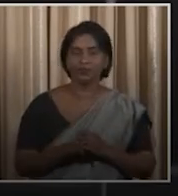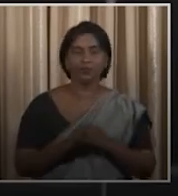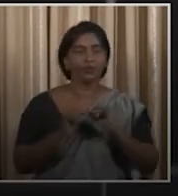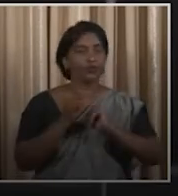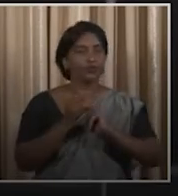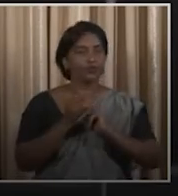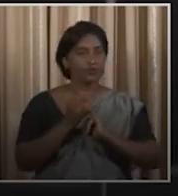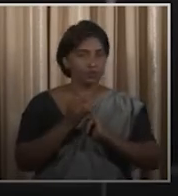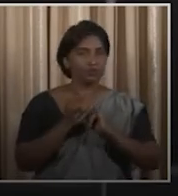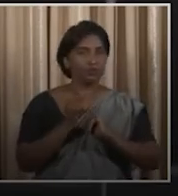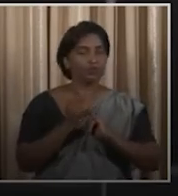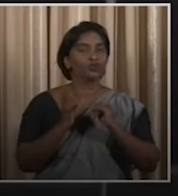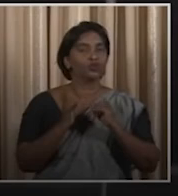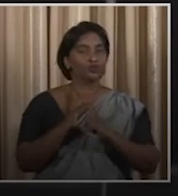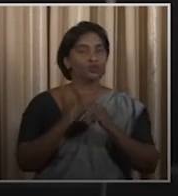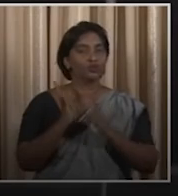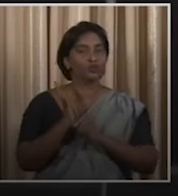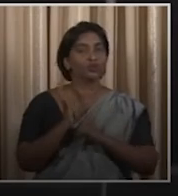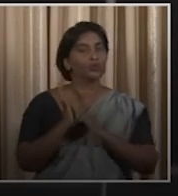සුමිත්‍රා පීරිස් මැතිණිය